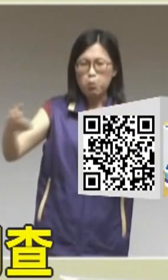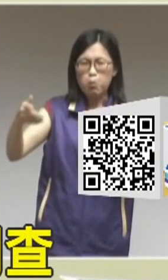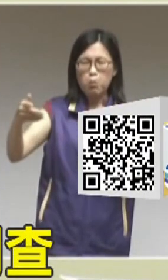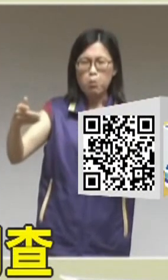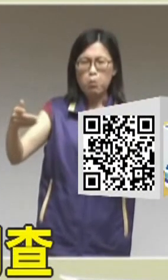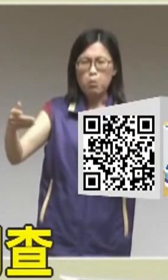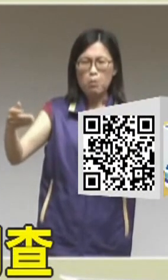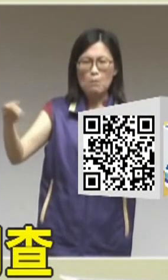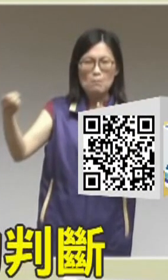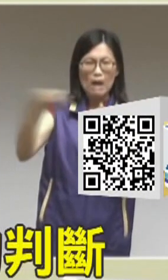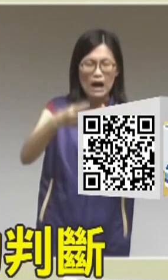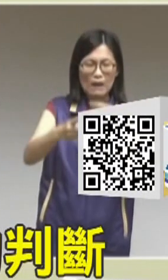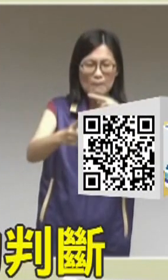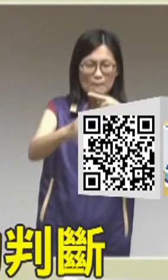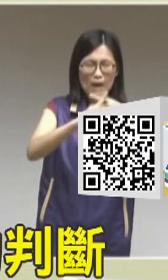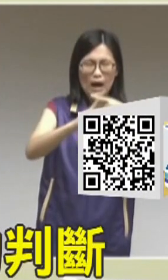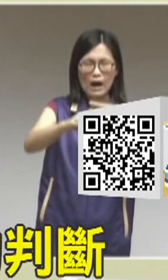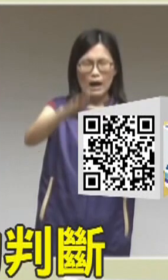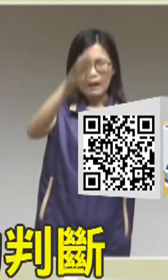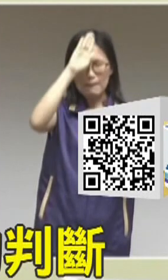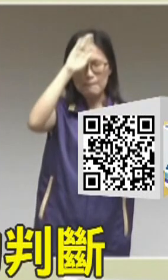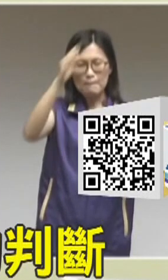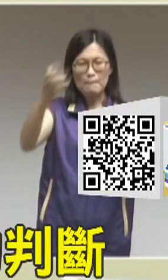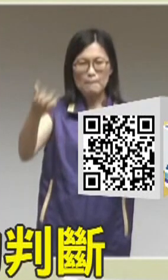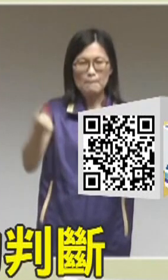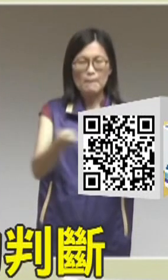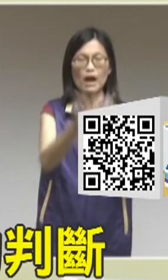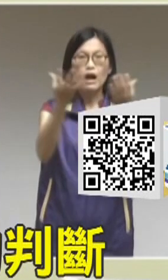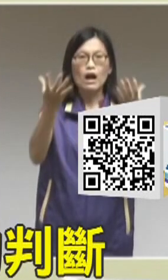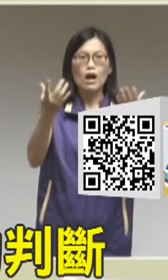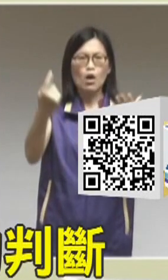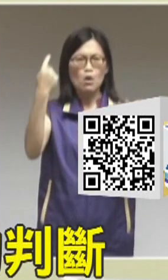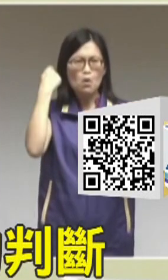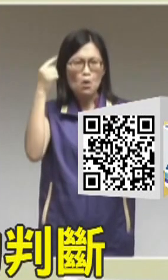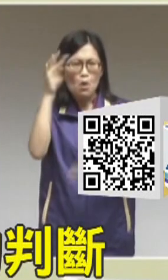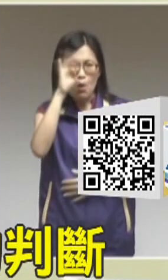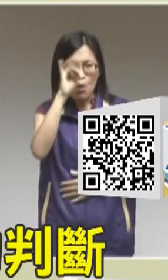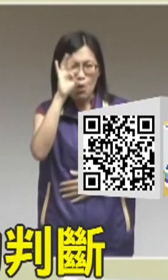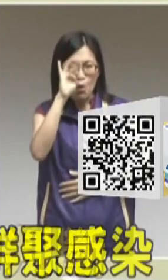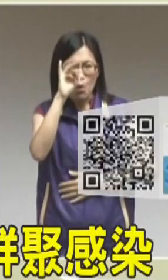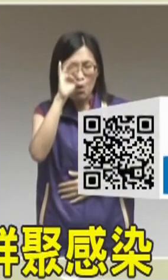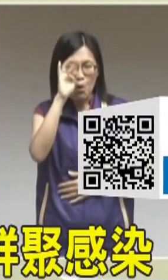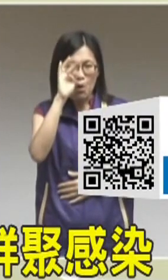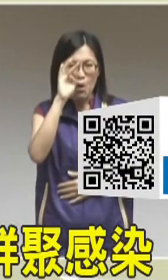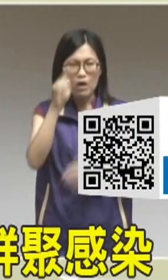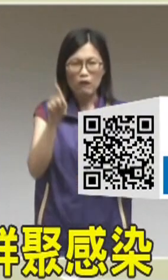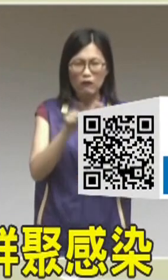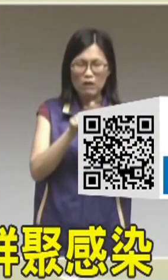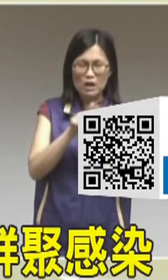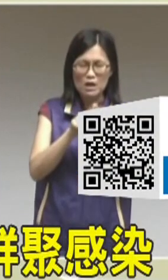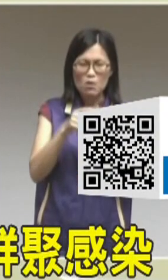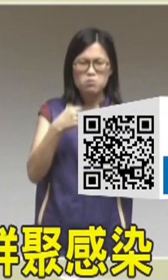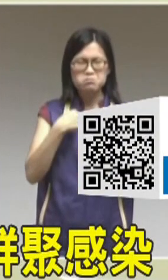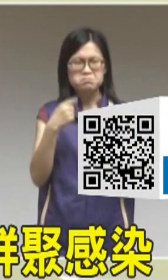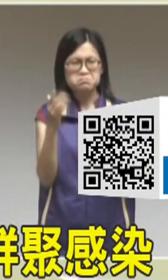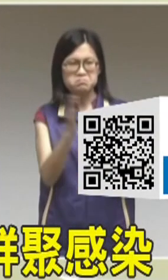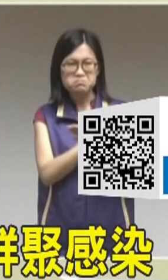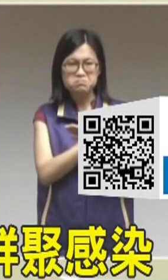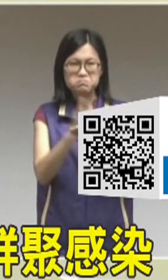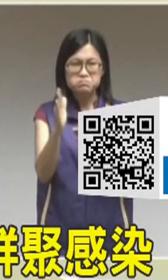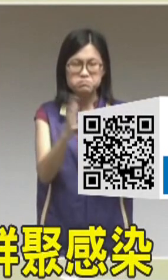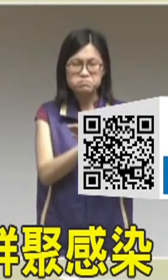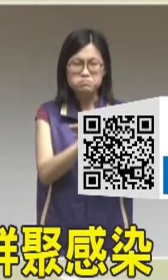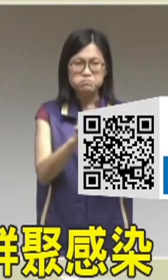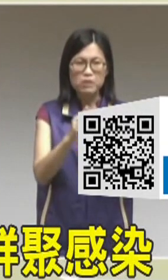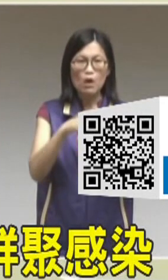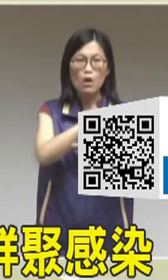的这个调查，好，那我们认为说在我们的判断也认为说在整个这